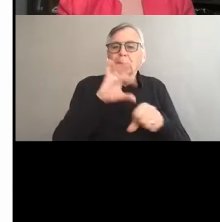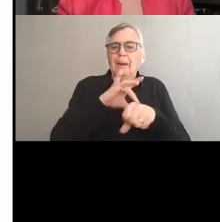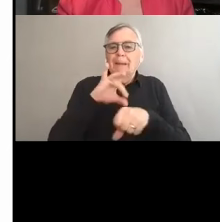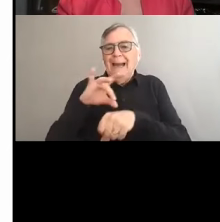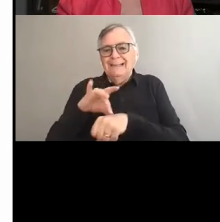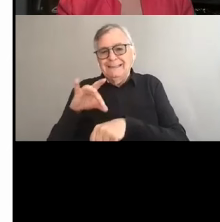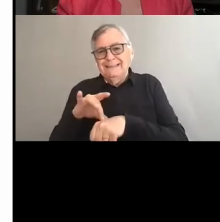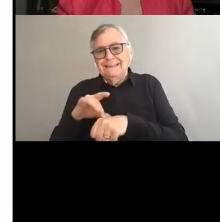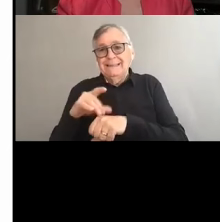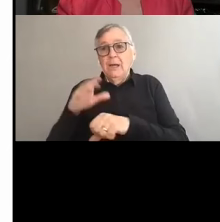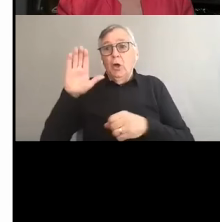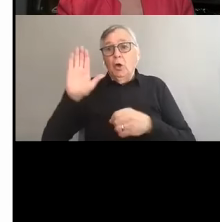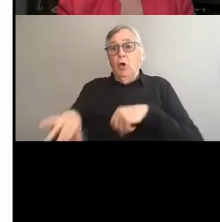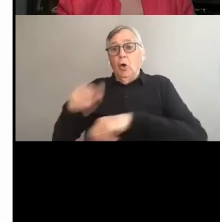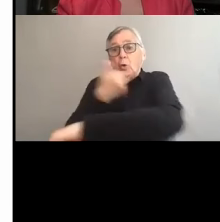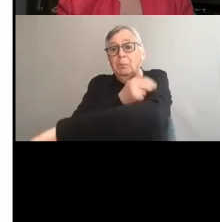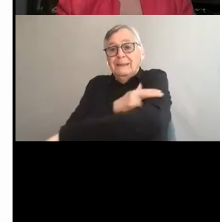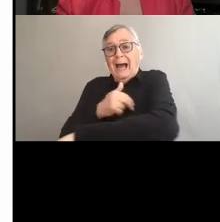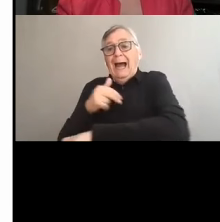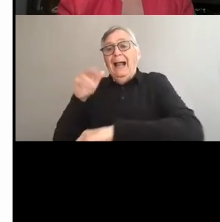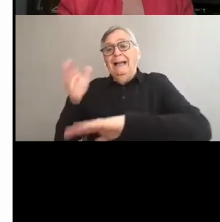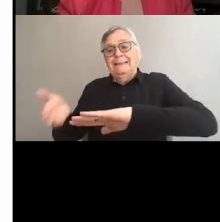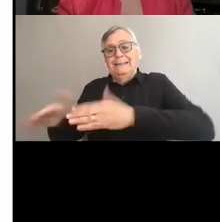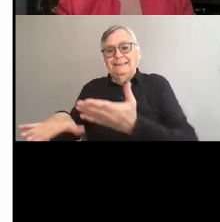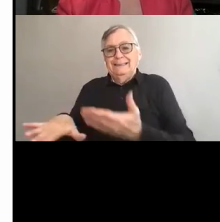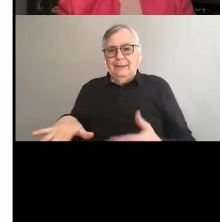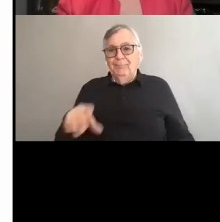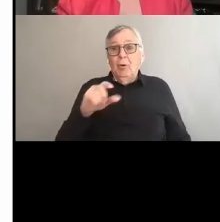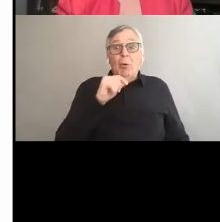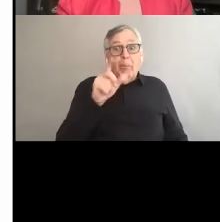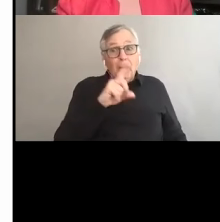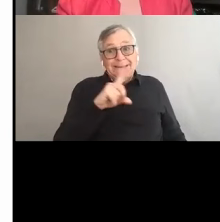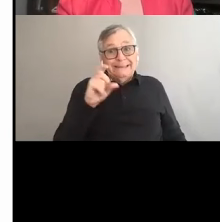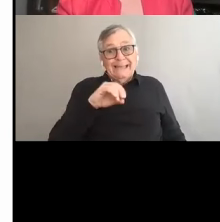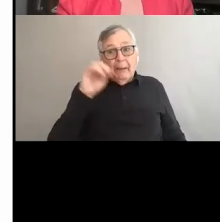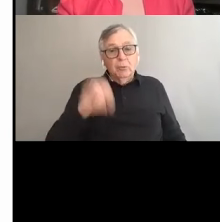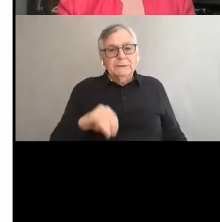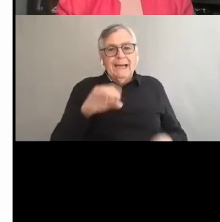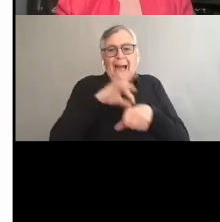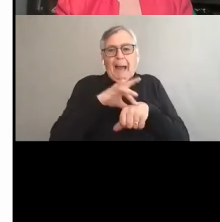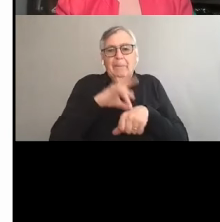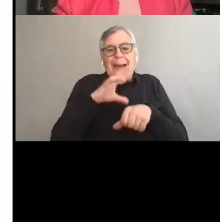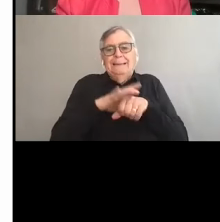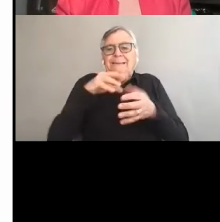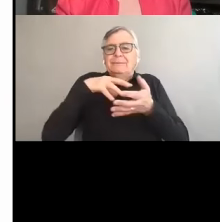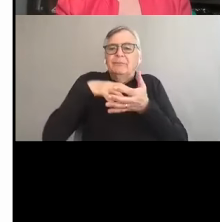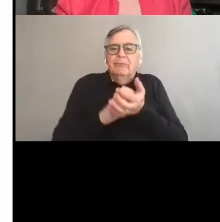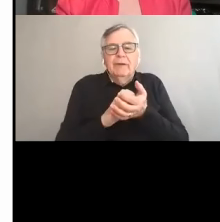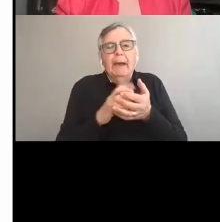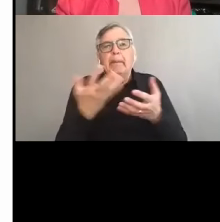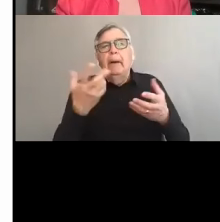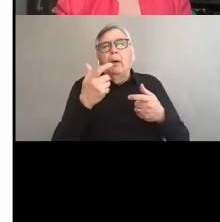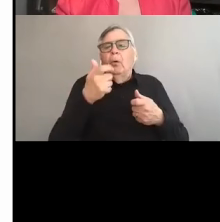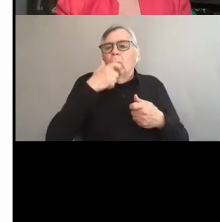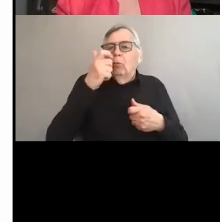une hospitalisation puis le décès, mais ce n'est pas 100 % par rapport à une maladie faible qui serait peu symptomatique ou